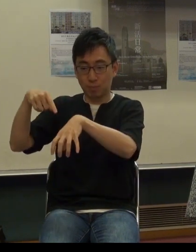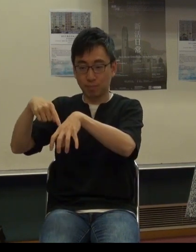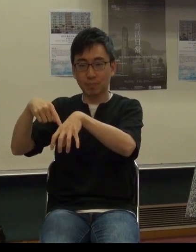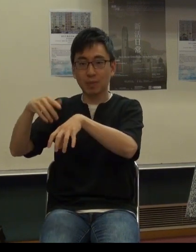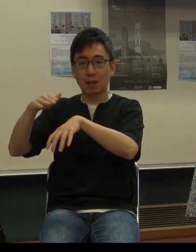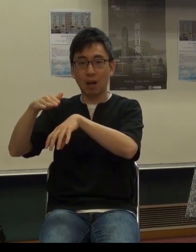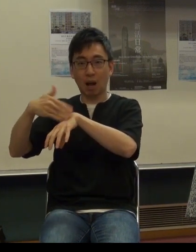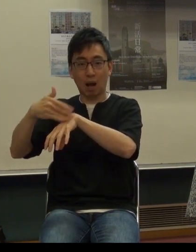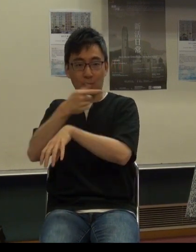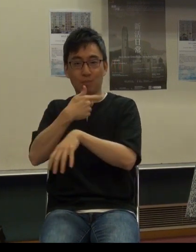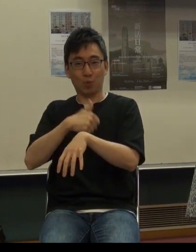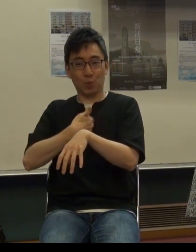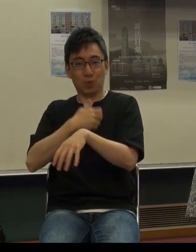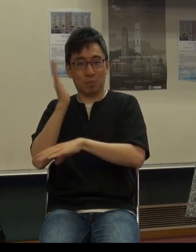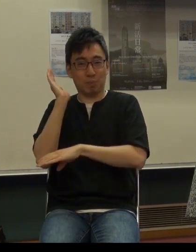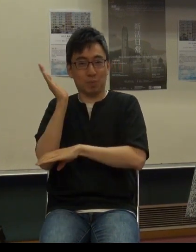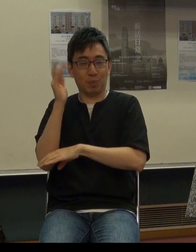剛才徐教授所